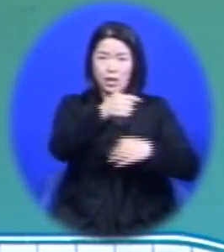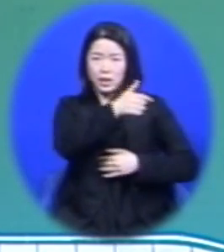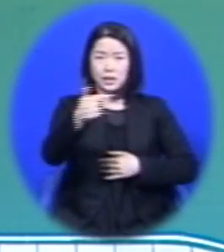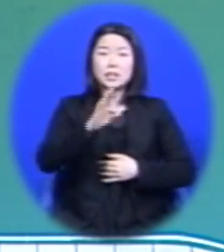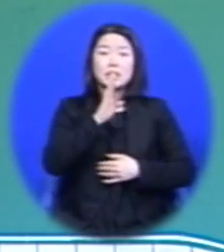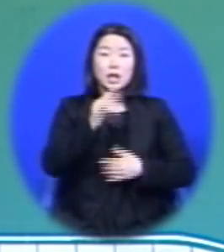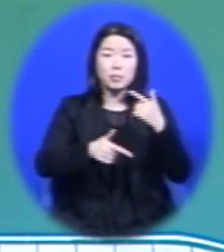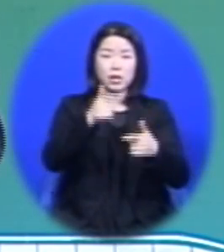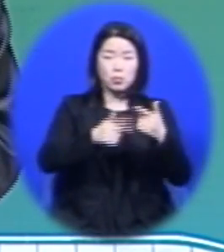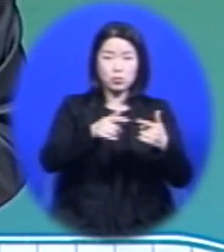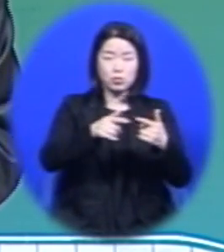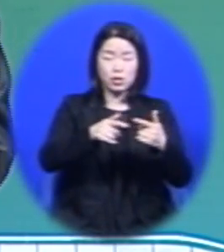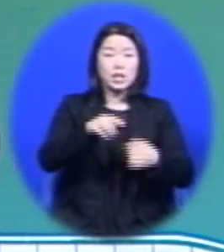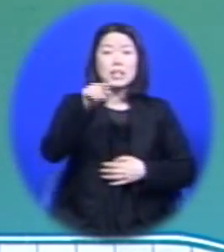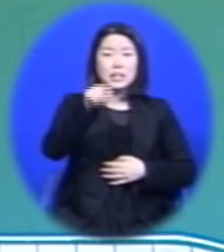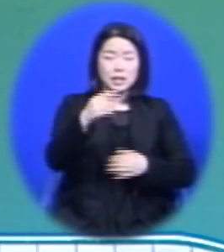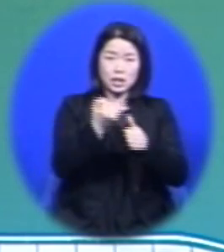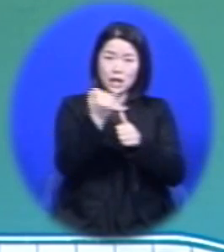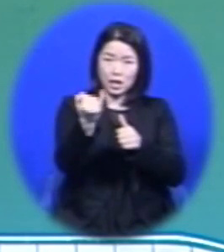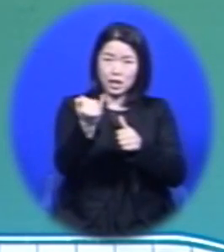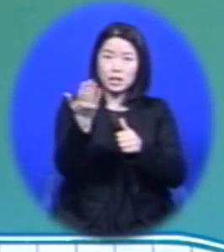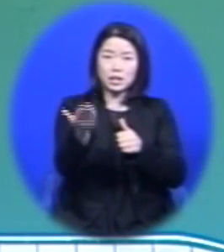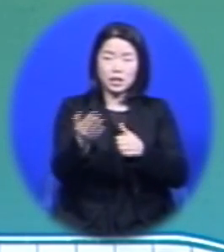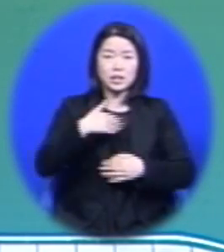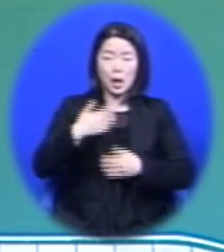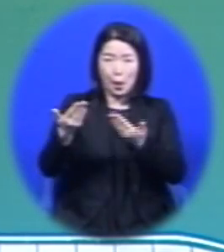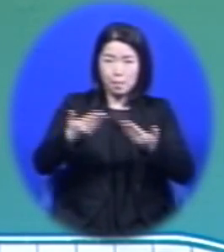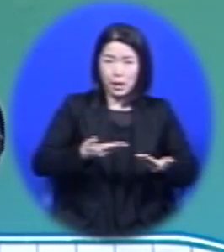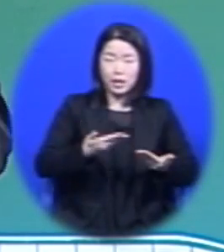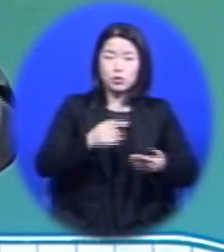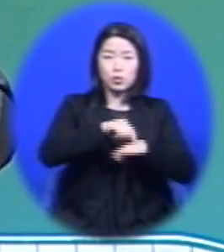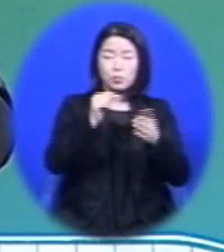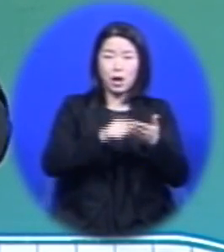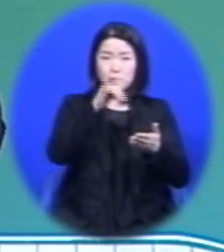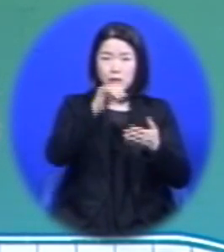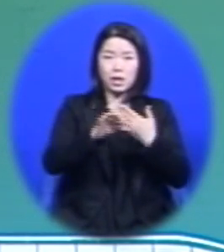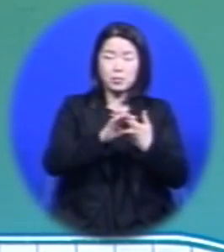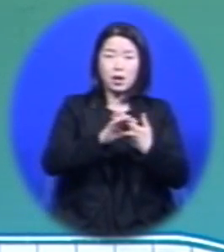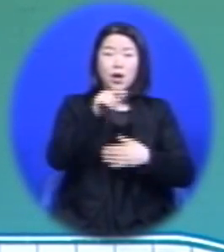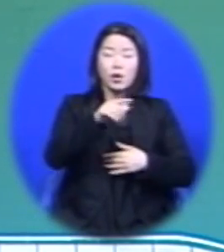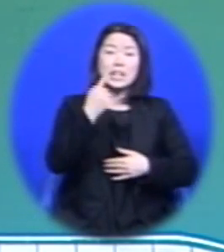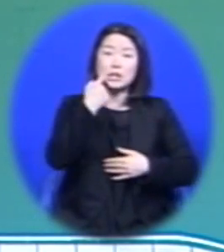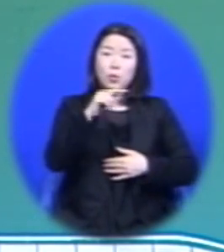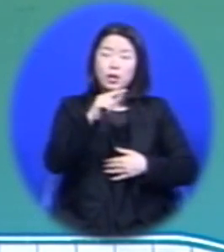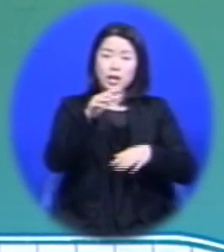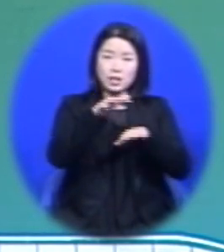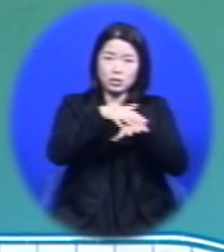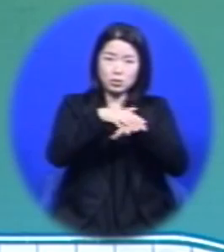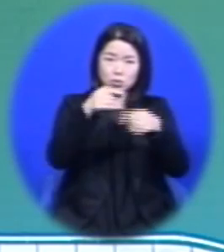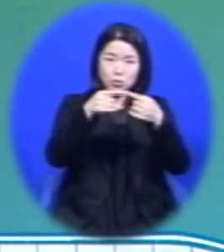참나무가 있는데 만약에 당신이 나를 받아줄 마음이 있다면 거기에 노란 손수건 하나를 걸어